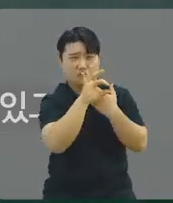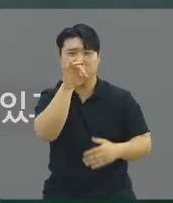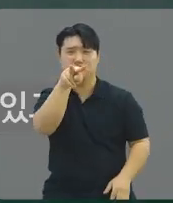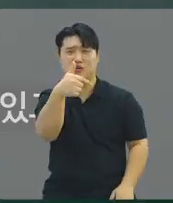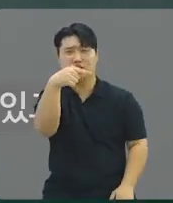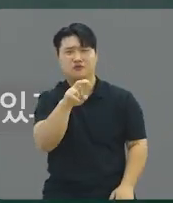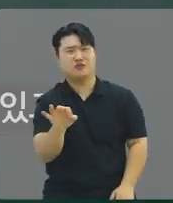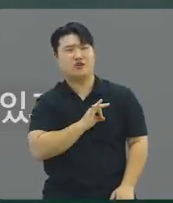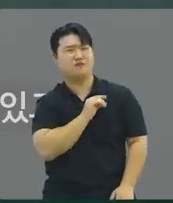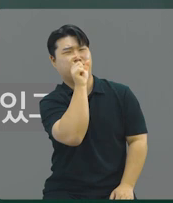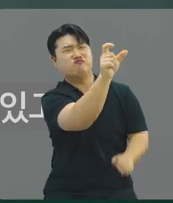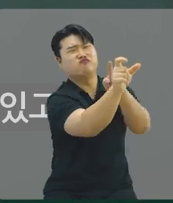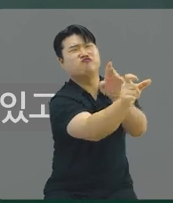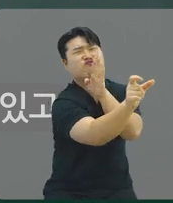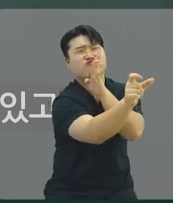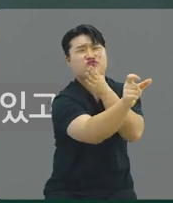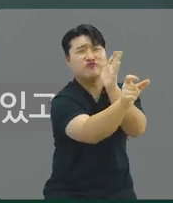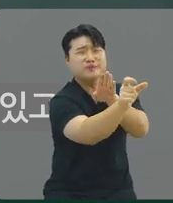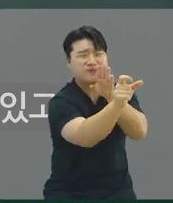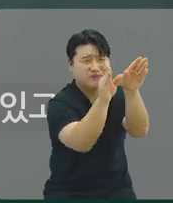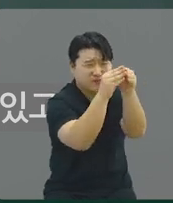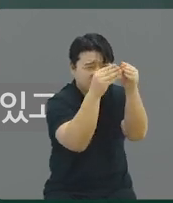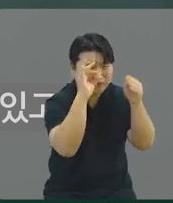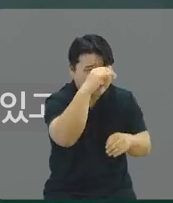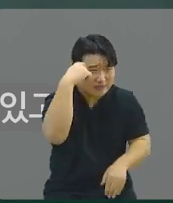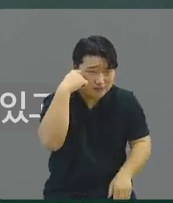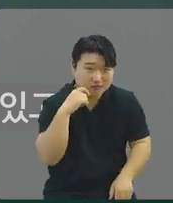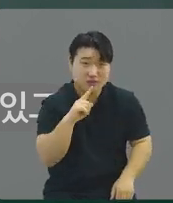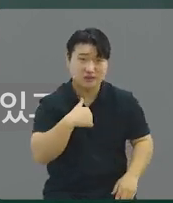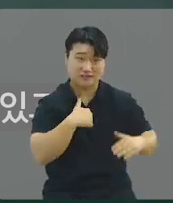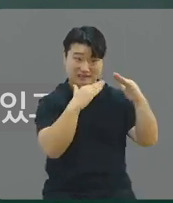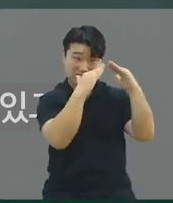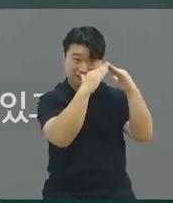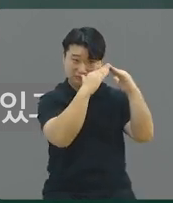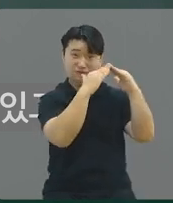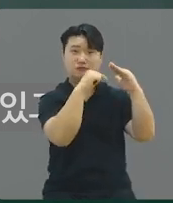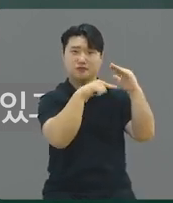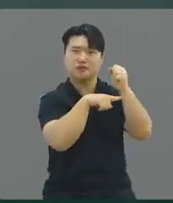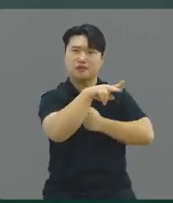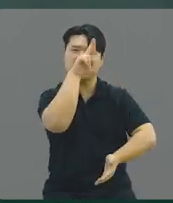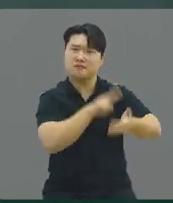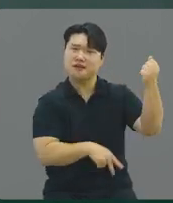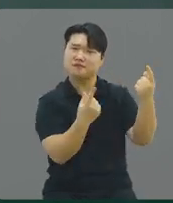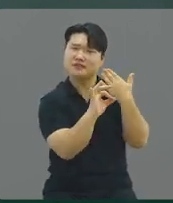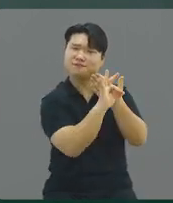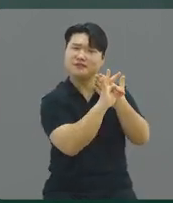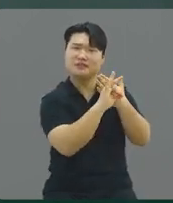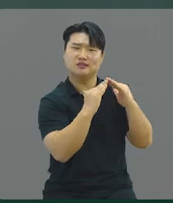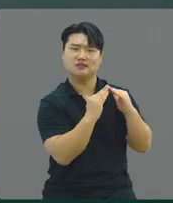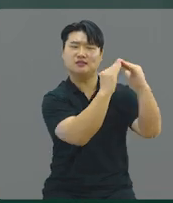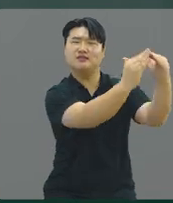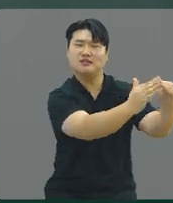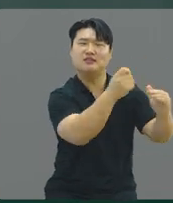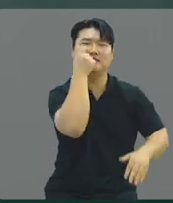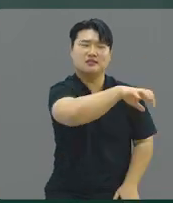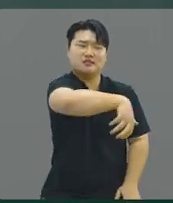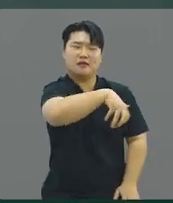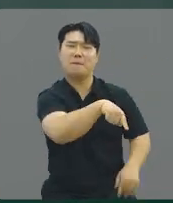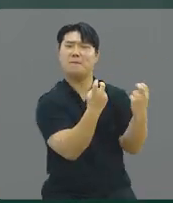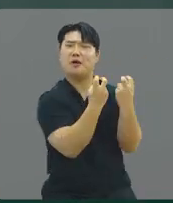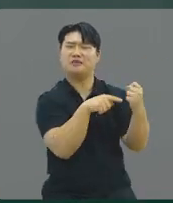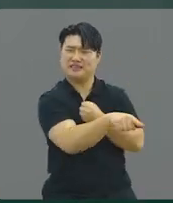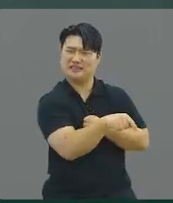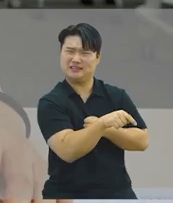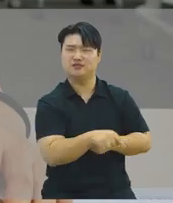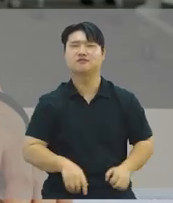붙지만 실질적으로는 담보대출의 한 형태라고 볼 수 있고, 그리고 역모기지론이라고